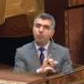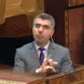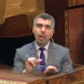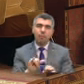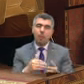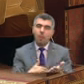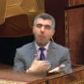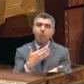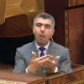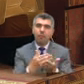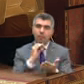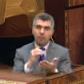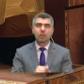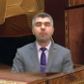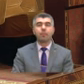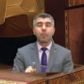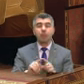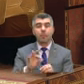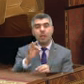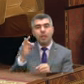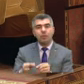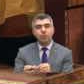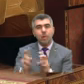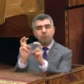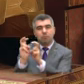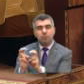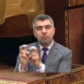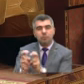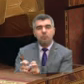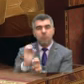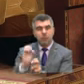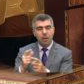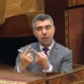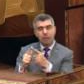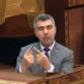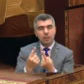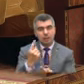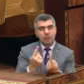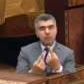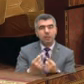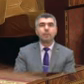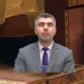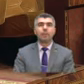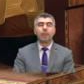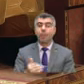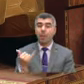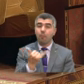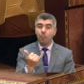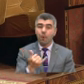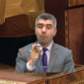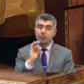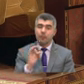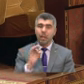القيمة المضافة الضعيفة وإنتاجية منخفضة، وتحويله إلى قطاع اقتصادي قائم الذات يتميز بالدينامية